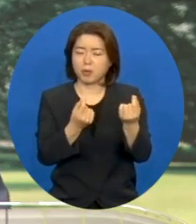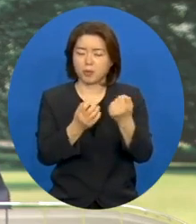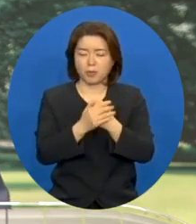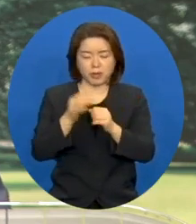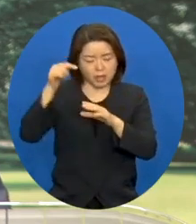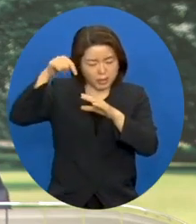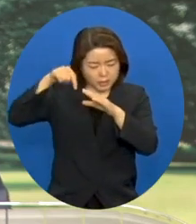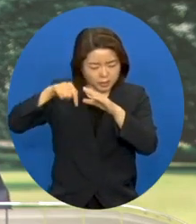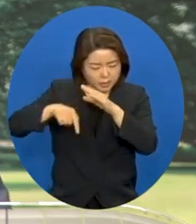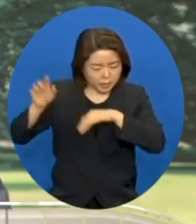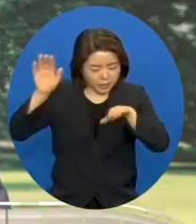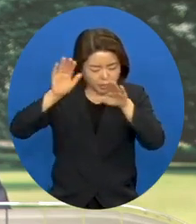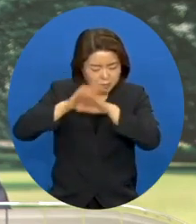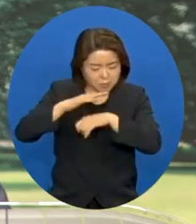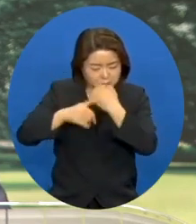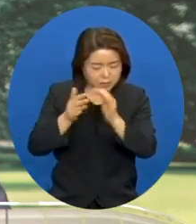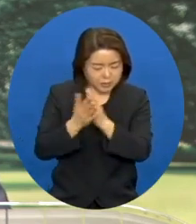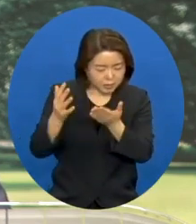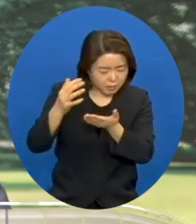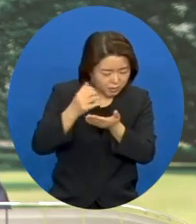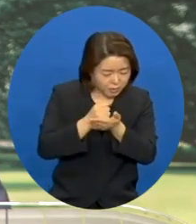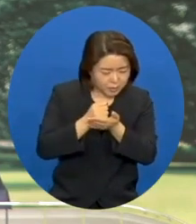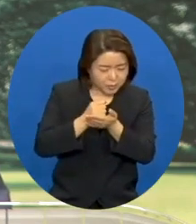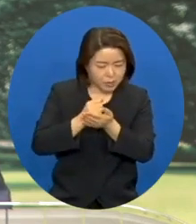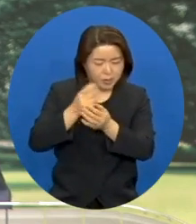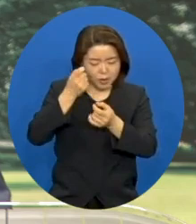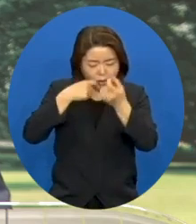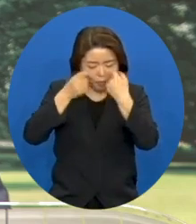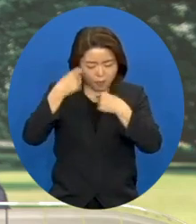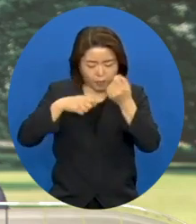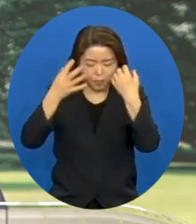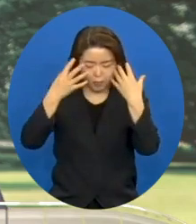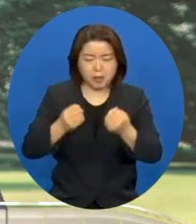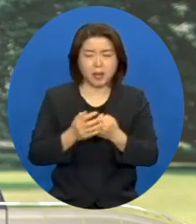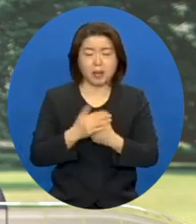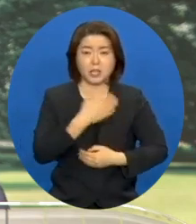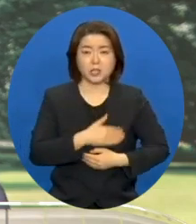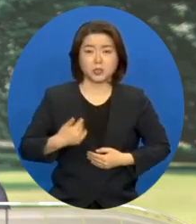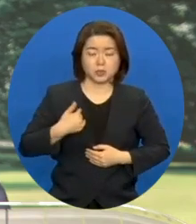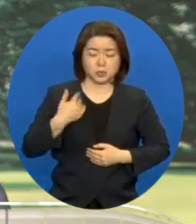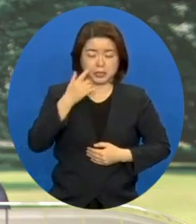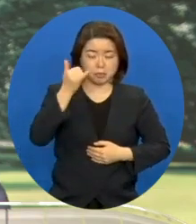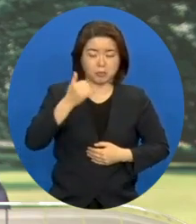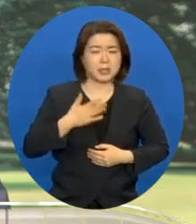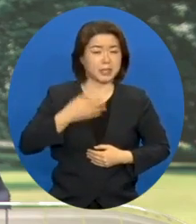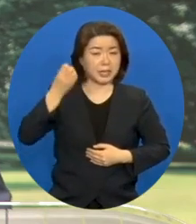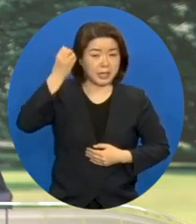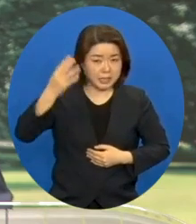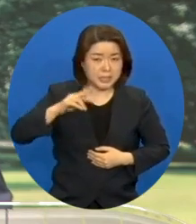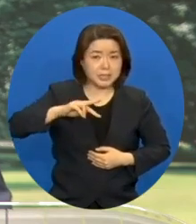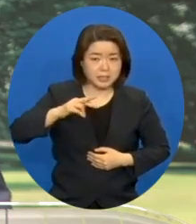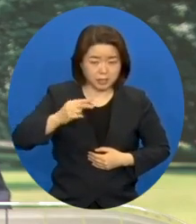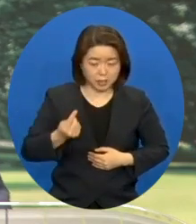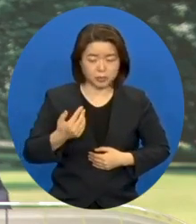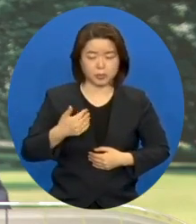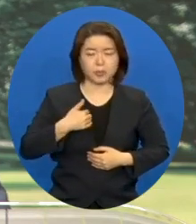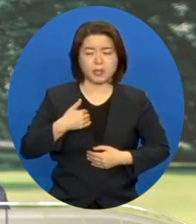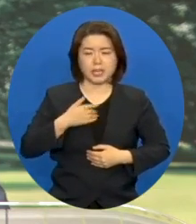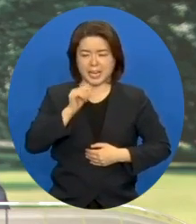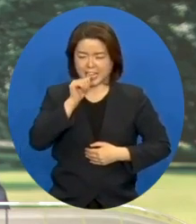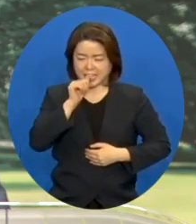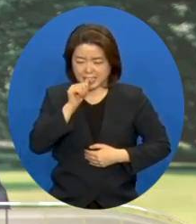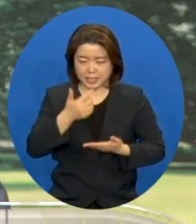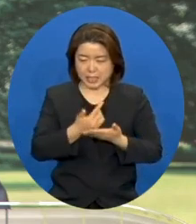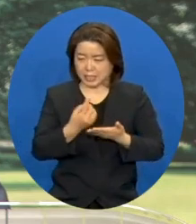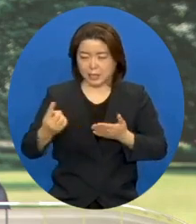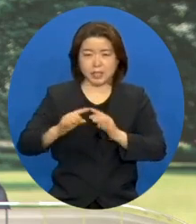밤 성경을 붙들고 한참 울었습니다. 육신의 부모는 혹여 나를 잊을지라도 절대로 나를 떠나지